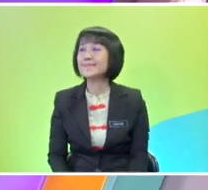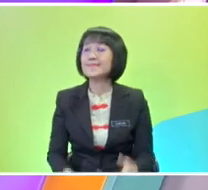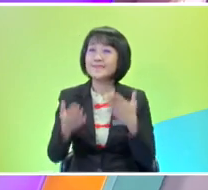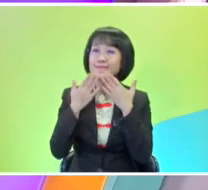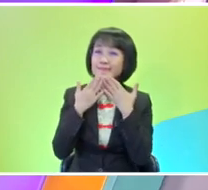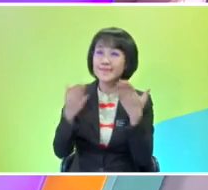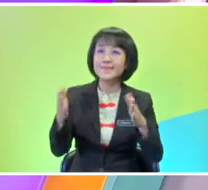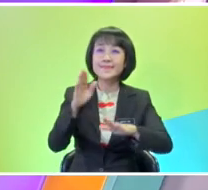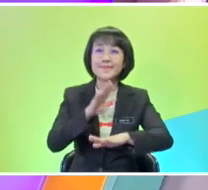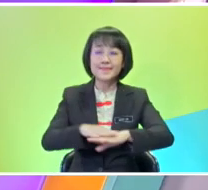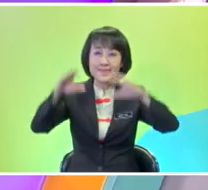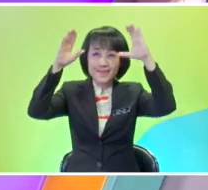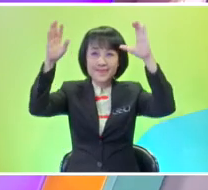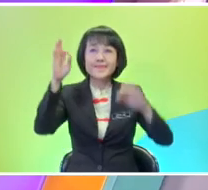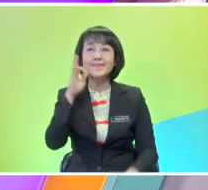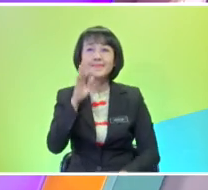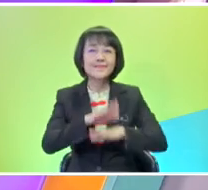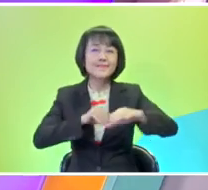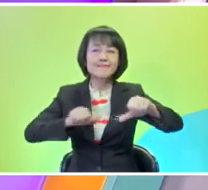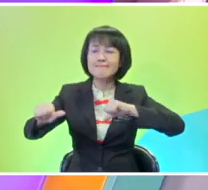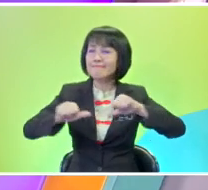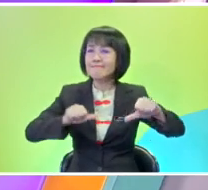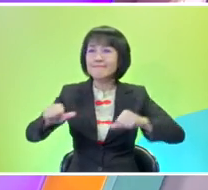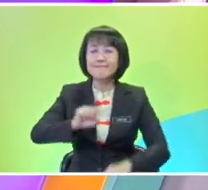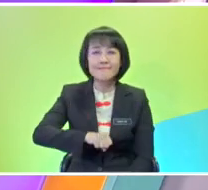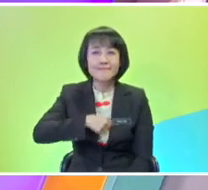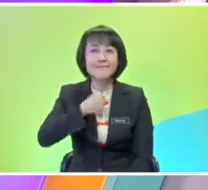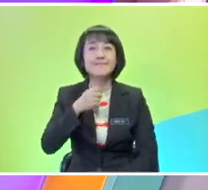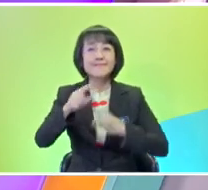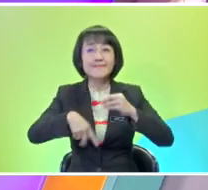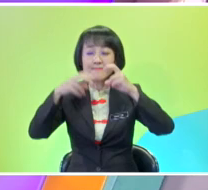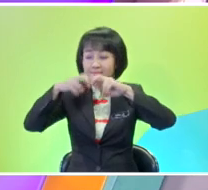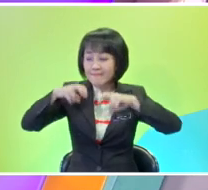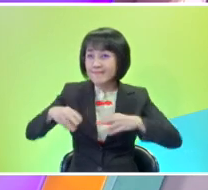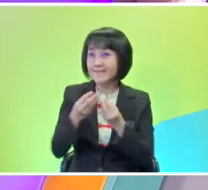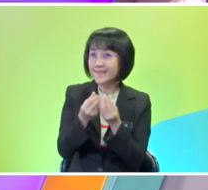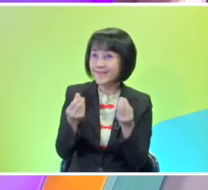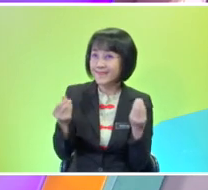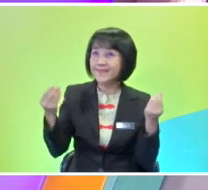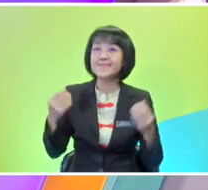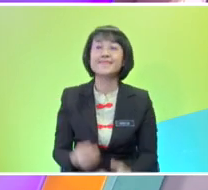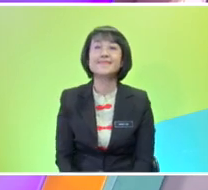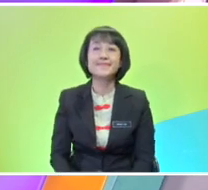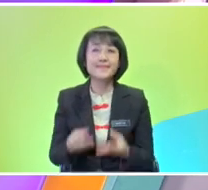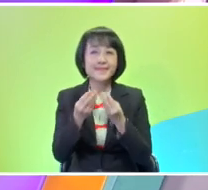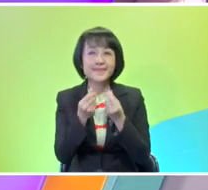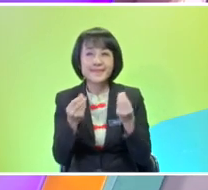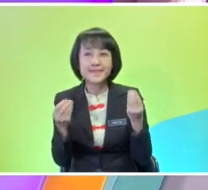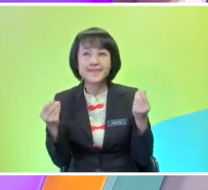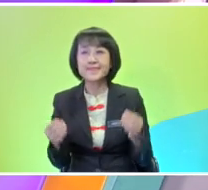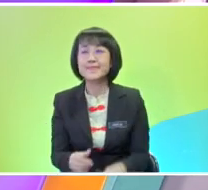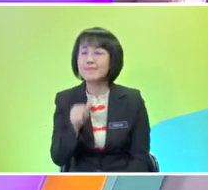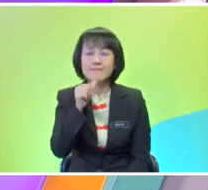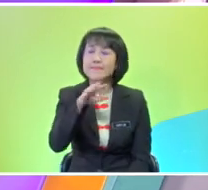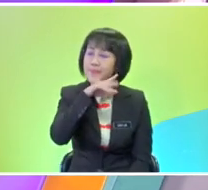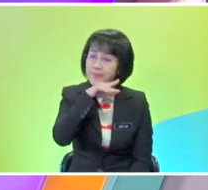Fatimah atas Activity yang cukup menyurutkan pada hari ini tentang menaruh kepastian pasti itu bukanlah sesuatu benda yang